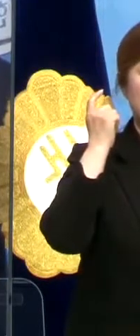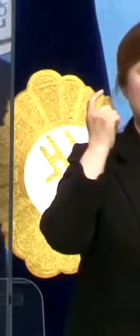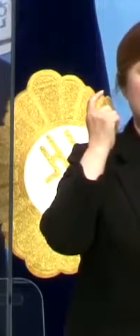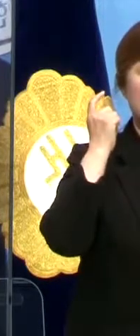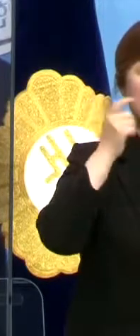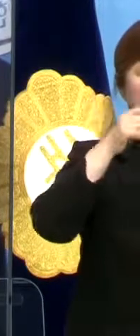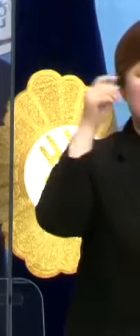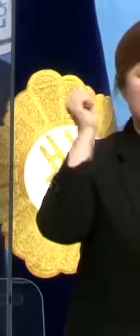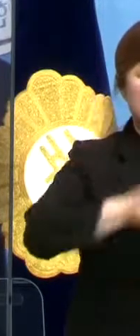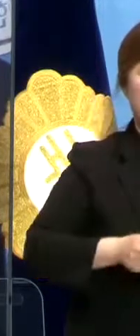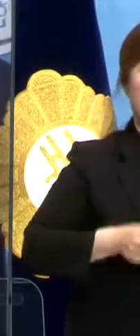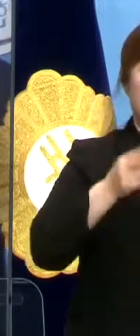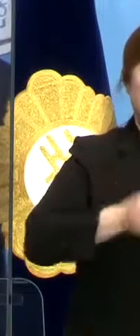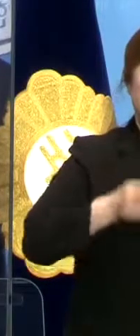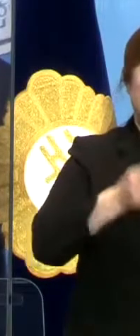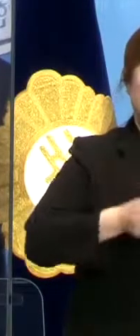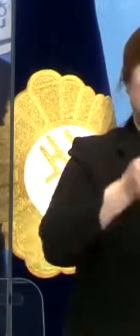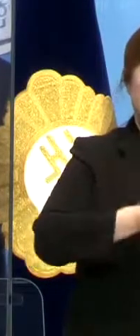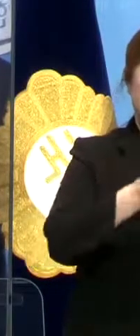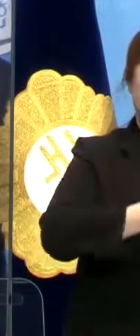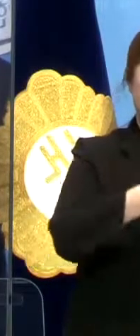새벽 기차를 타고